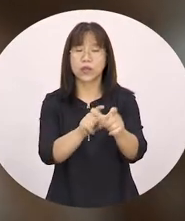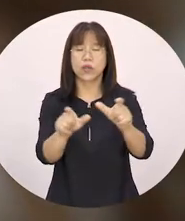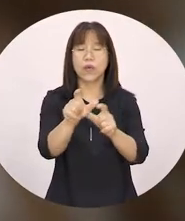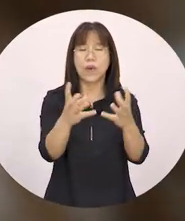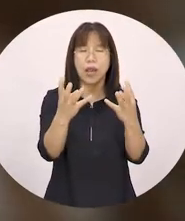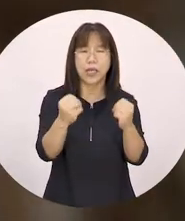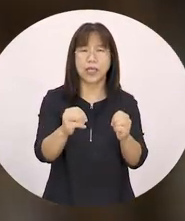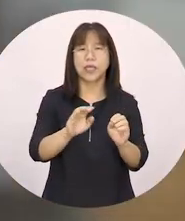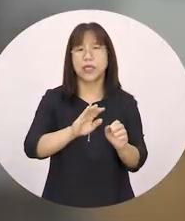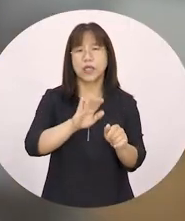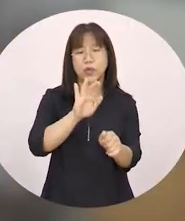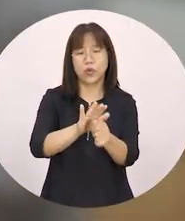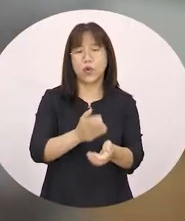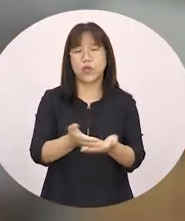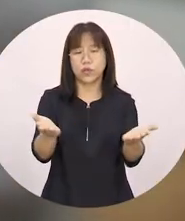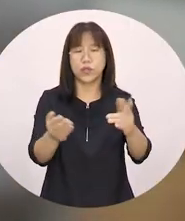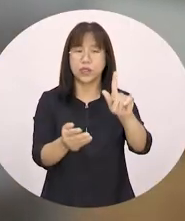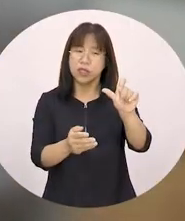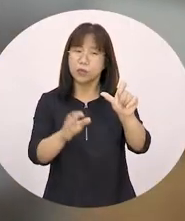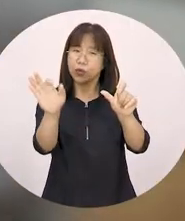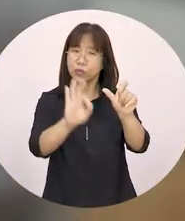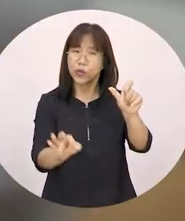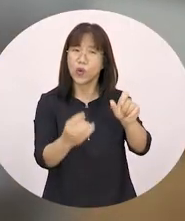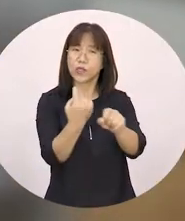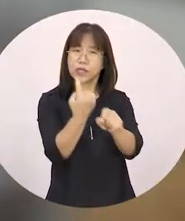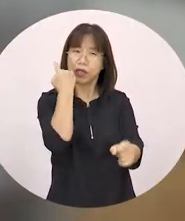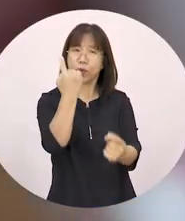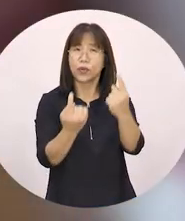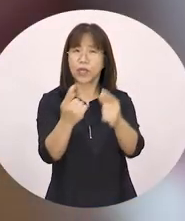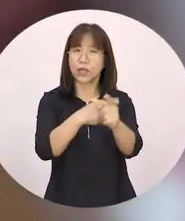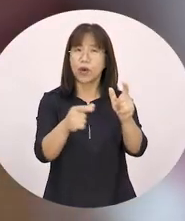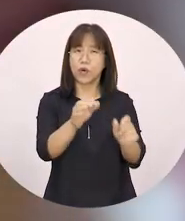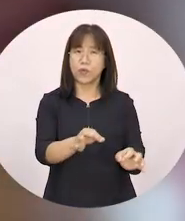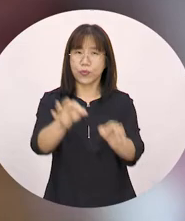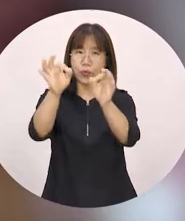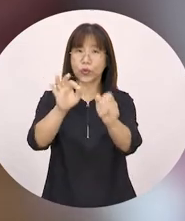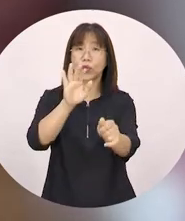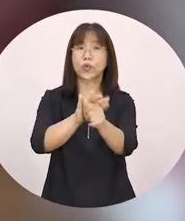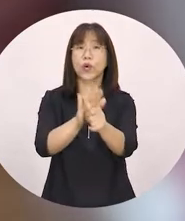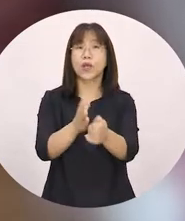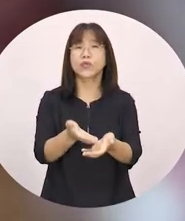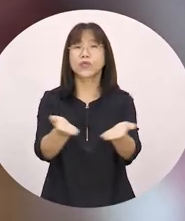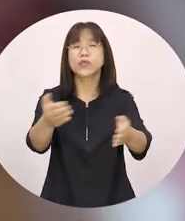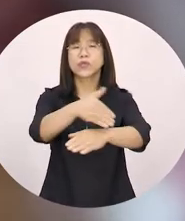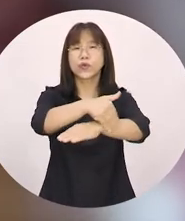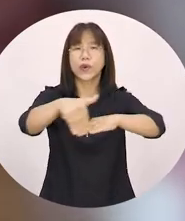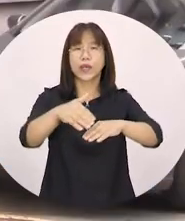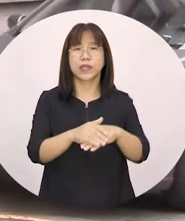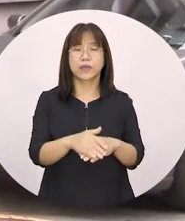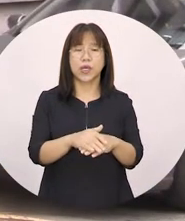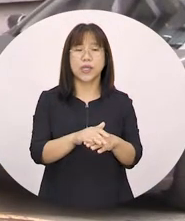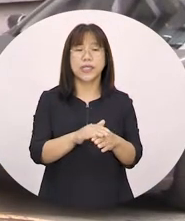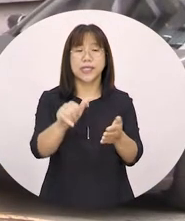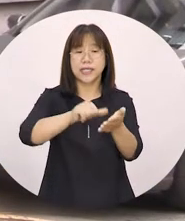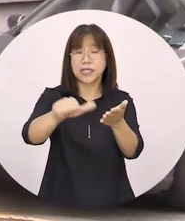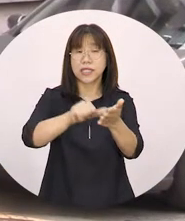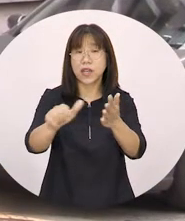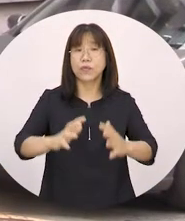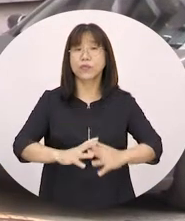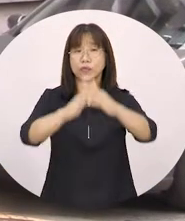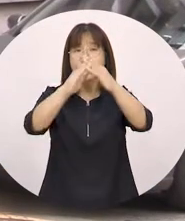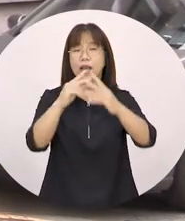지난해보다 지원 가구와 금액이 15% 증가했습니다 특히 복지 시설 점검을 통해 시설물